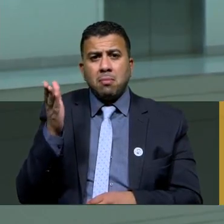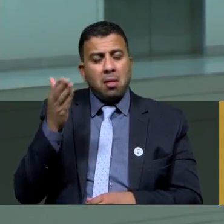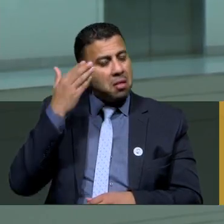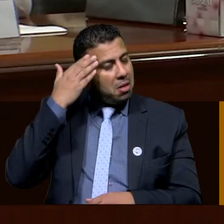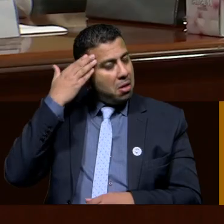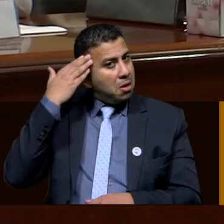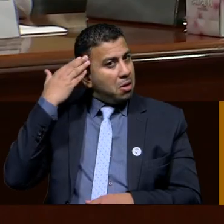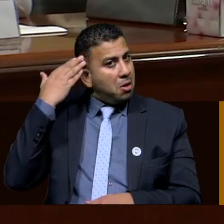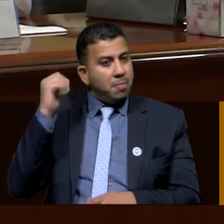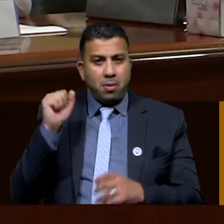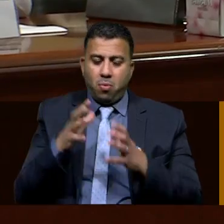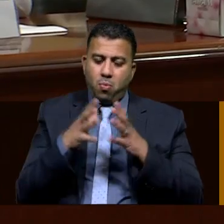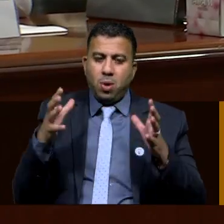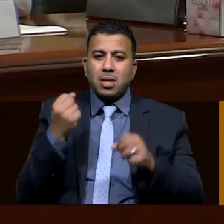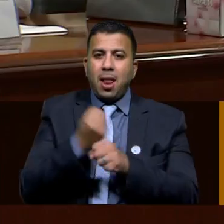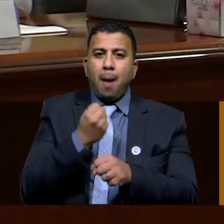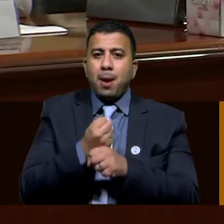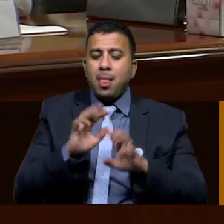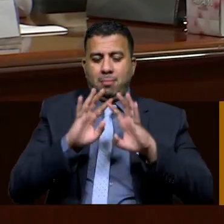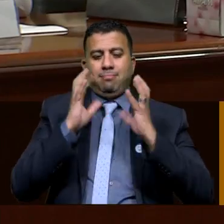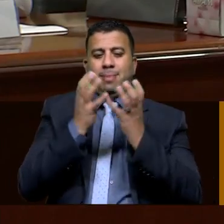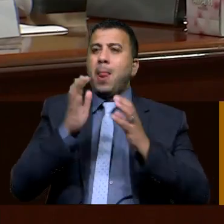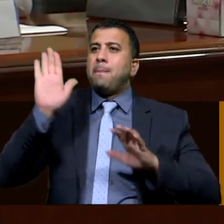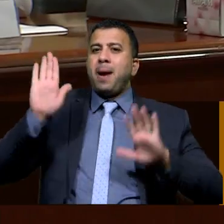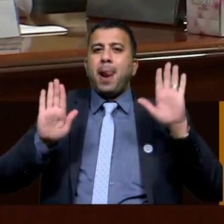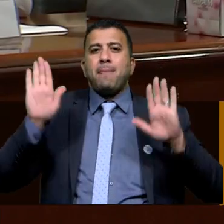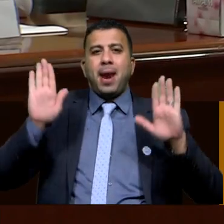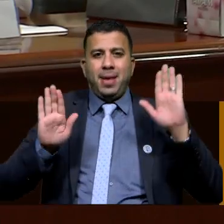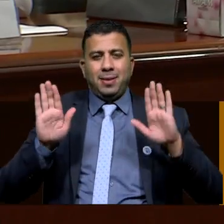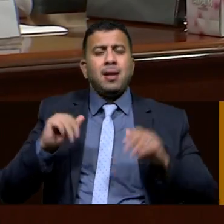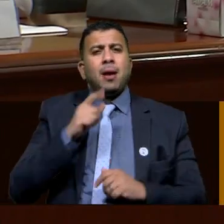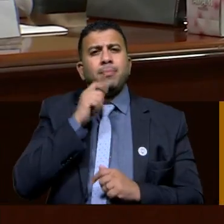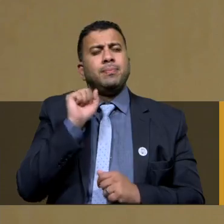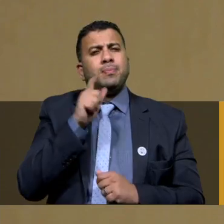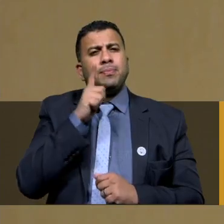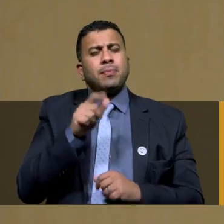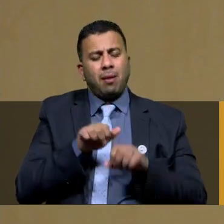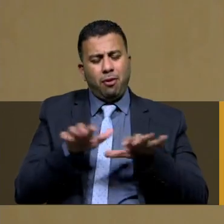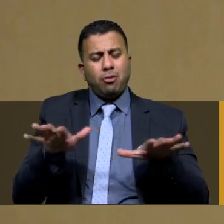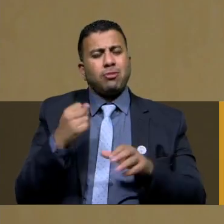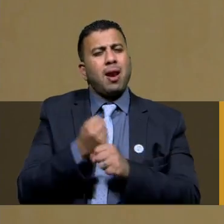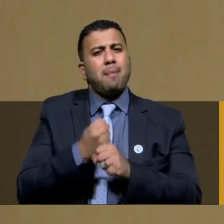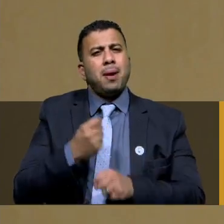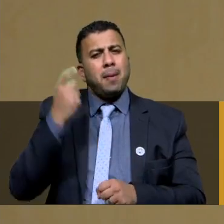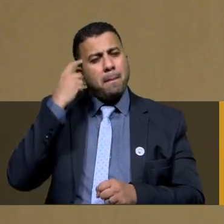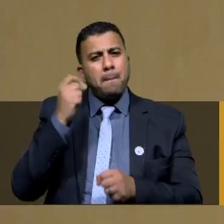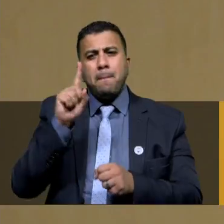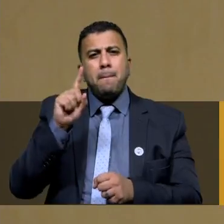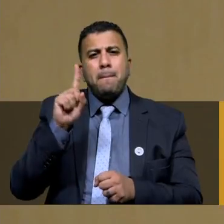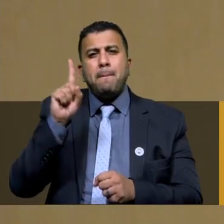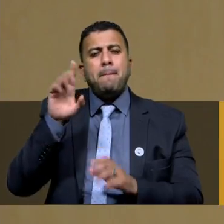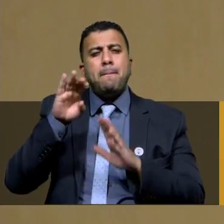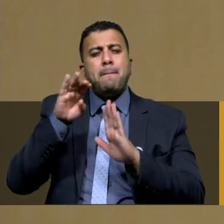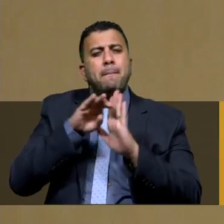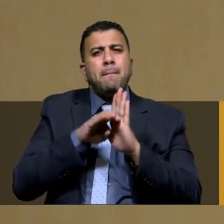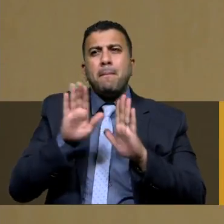خبرة واسعة في موضوع العمل البرلماني. البرنامج يهدف لنشر ثقافة العمل البرلماني في إطار